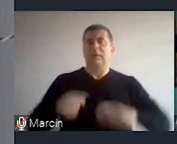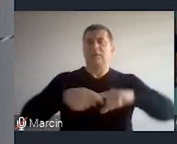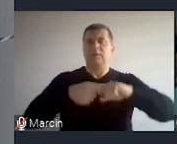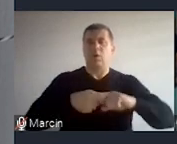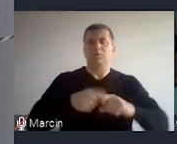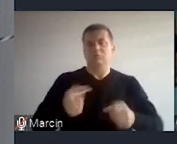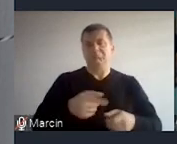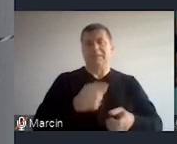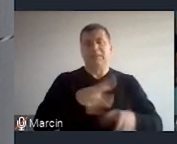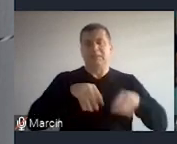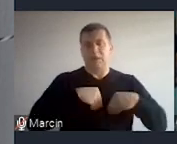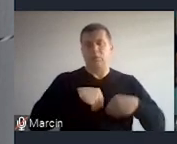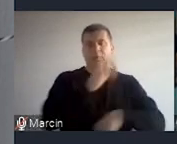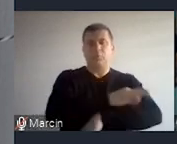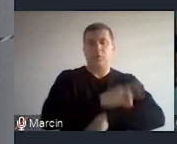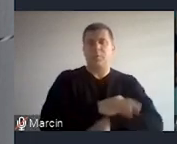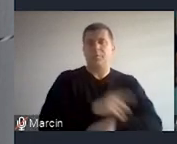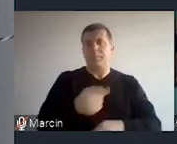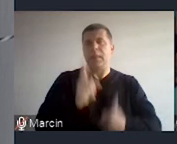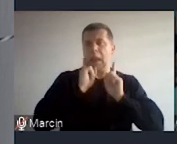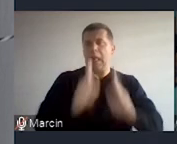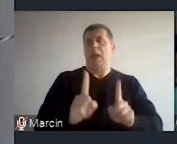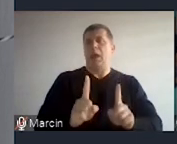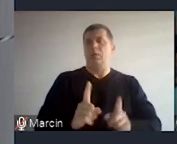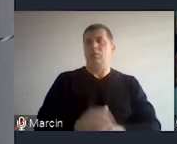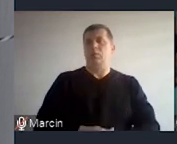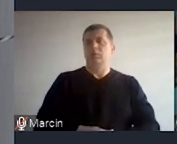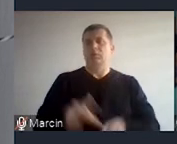związek zatrudnienia z projektem, na legalność tego zatrudnienia,